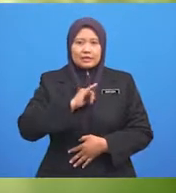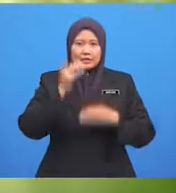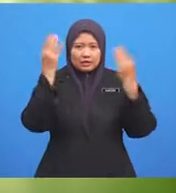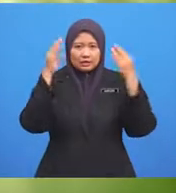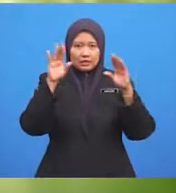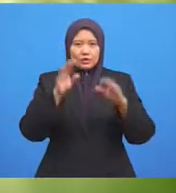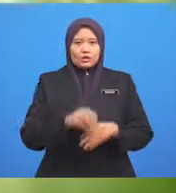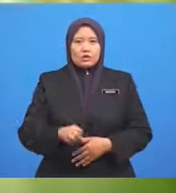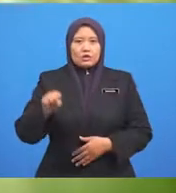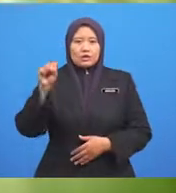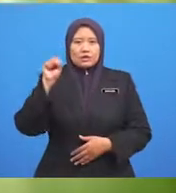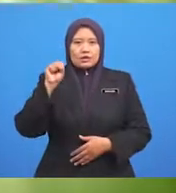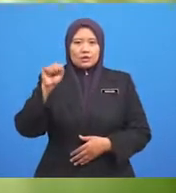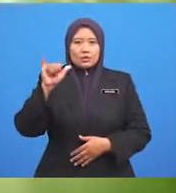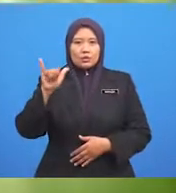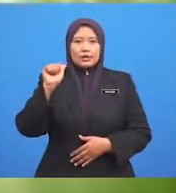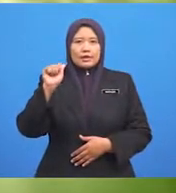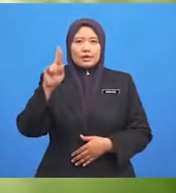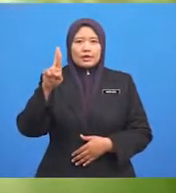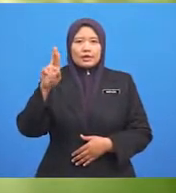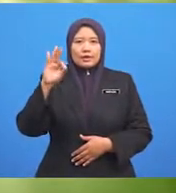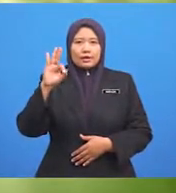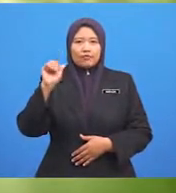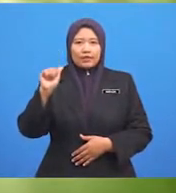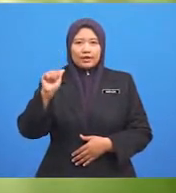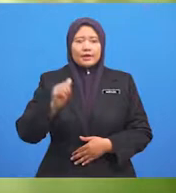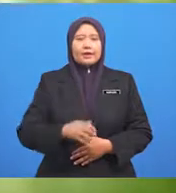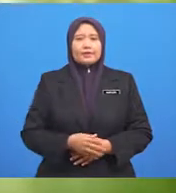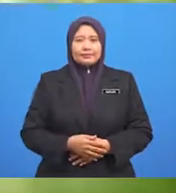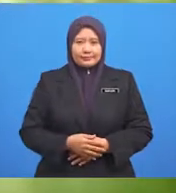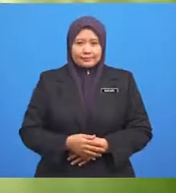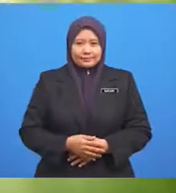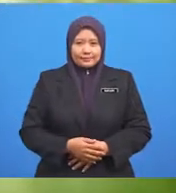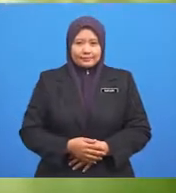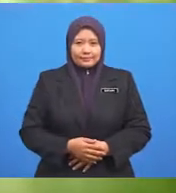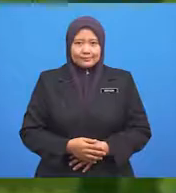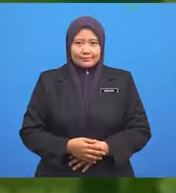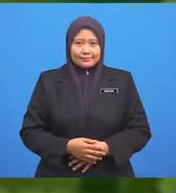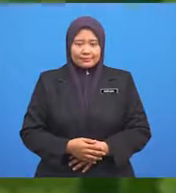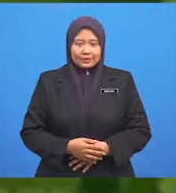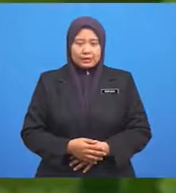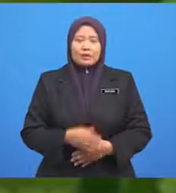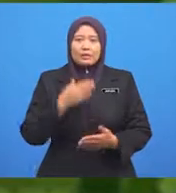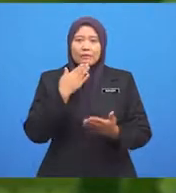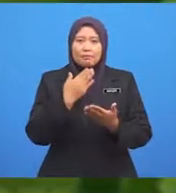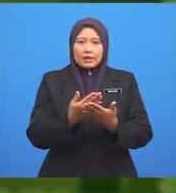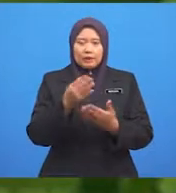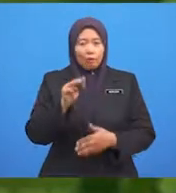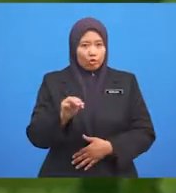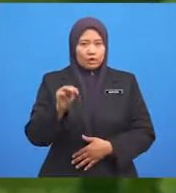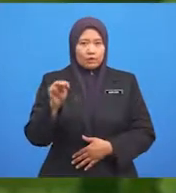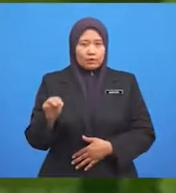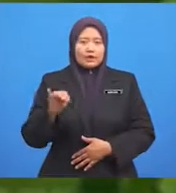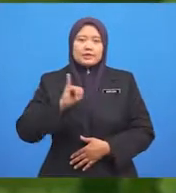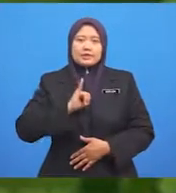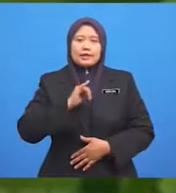Cikgu Sharfah Norizan binti Salamon dari SMK Taman Ihsan. Baiklah murid-murid,